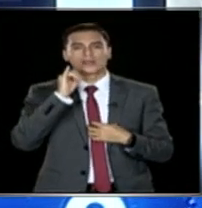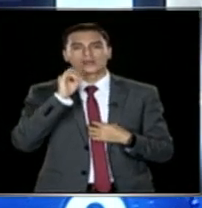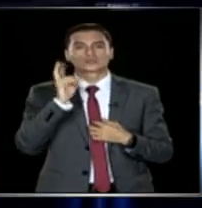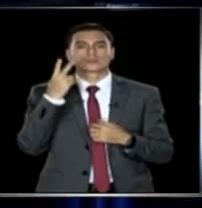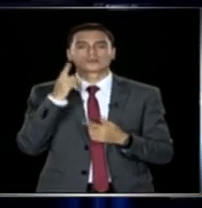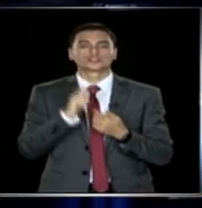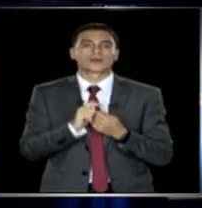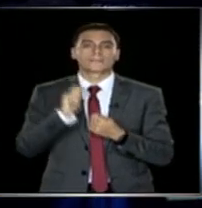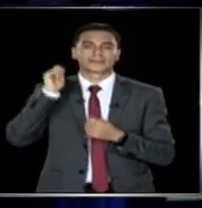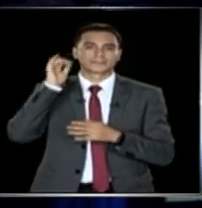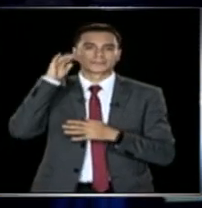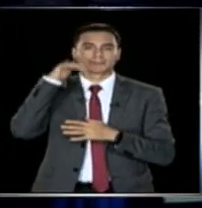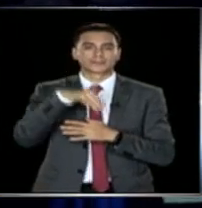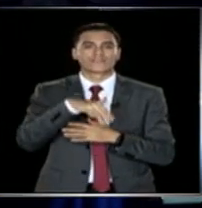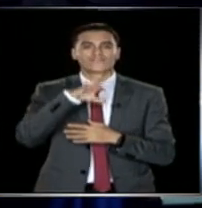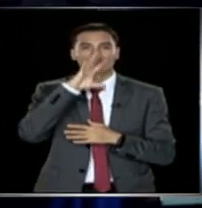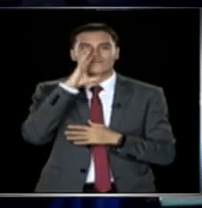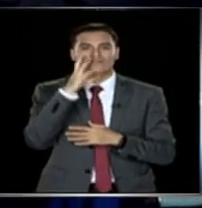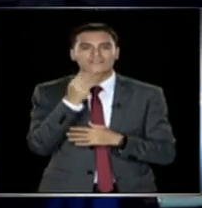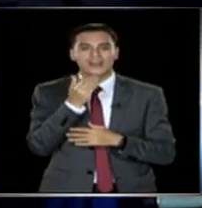517 متر في غرب الدولة دي.